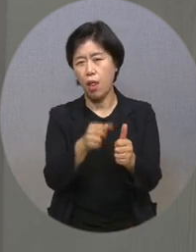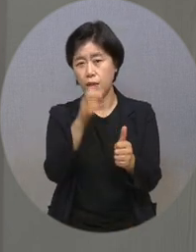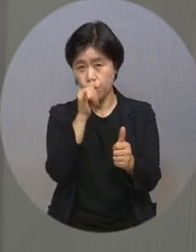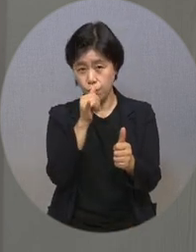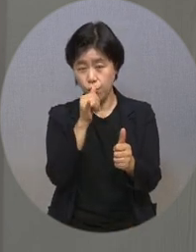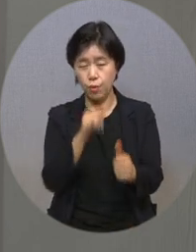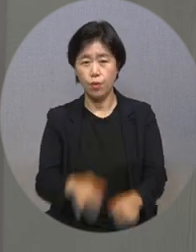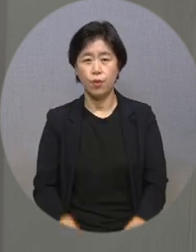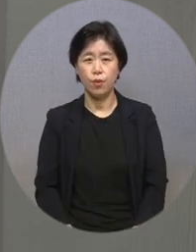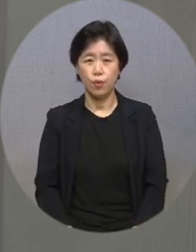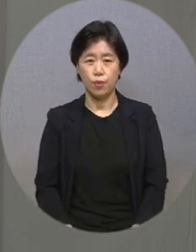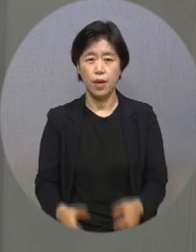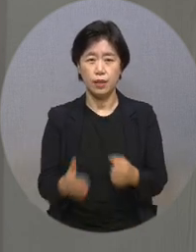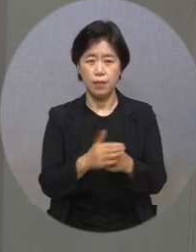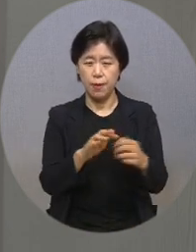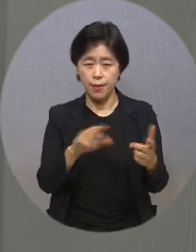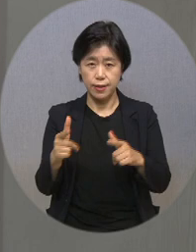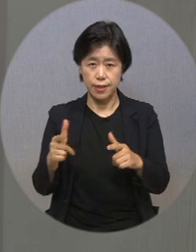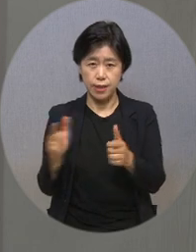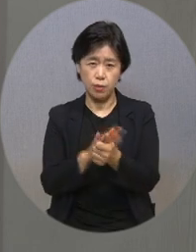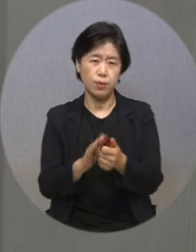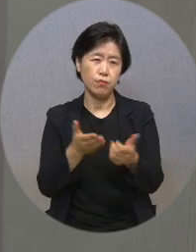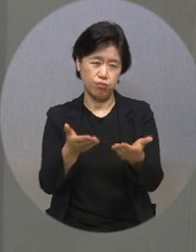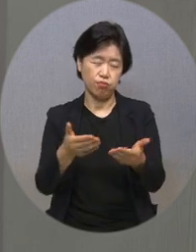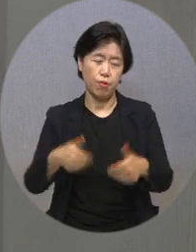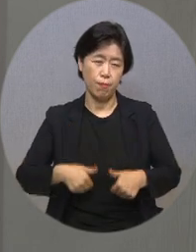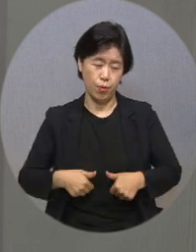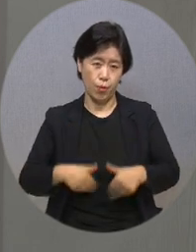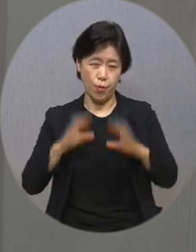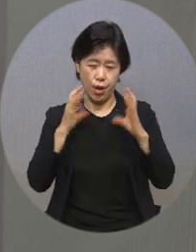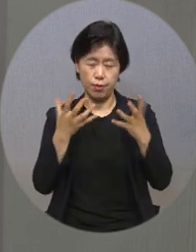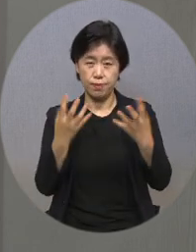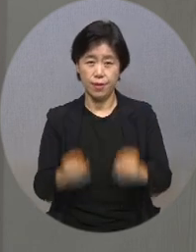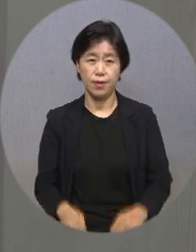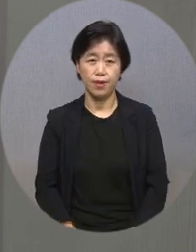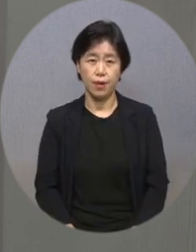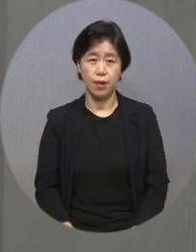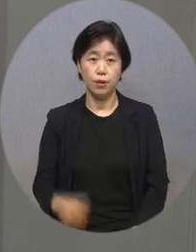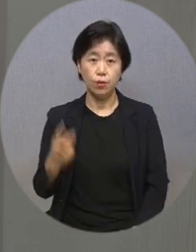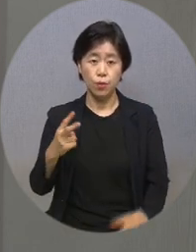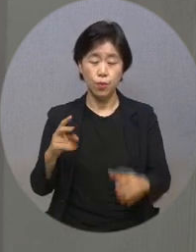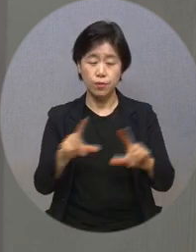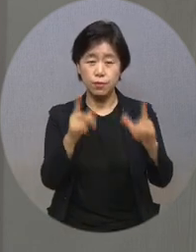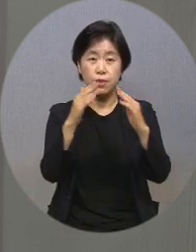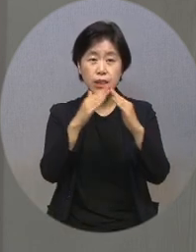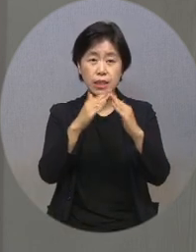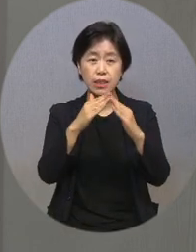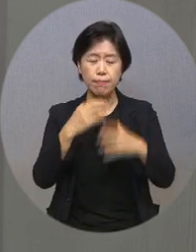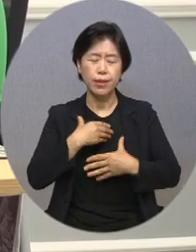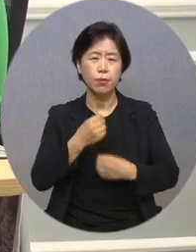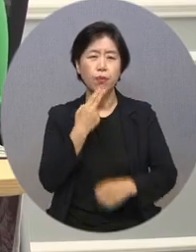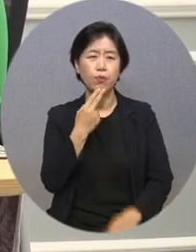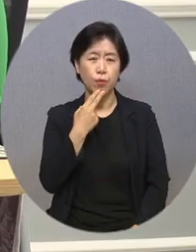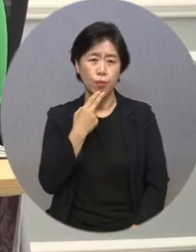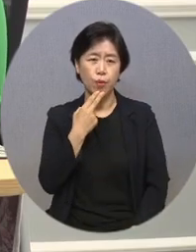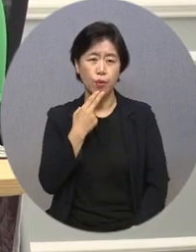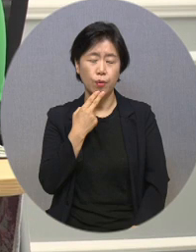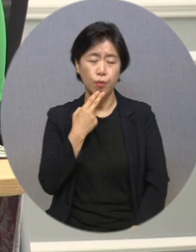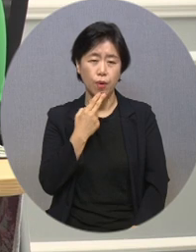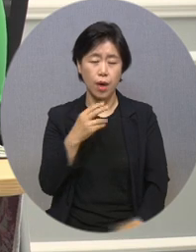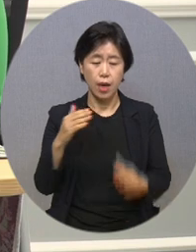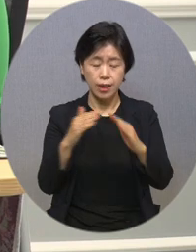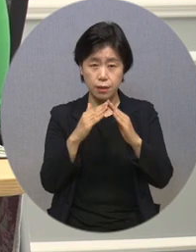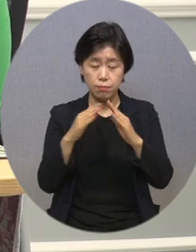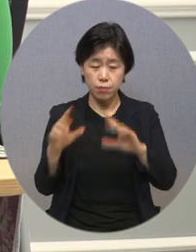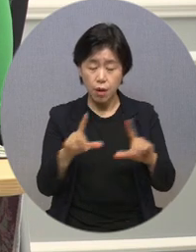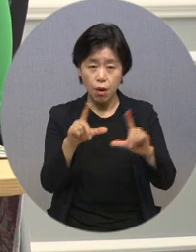시설에서 서비스를 보호를 받고 있는 아이들도 있고요. 또 주거가 안정적이지 못해가지고 갈 곳을